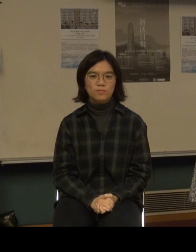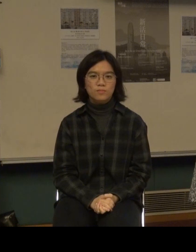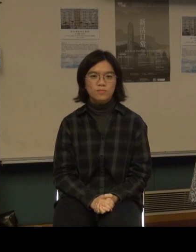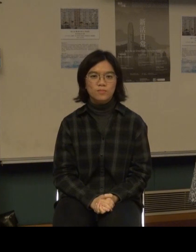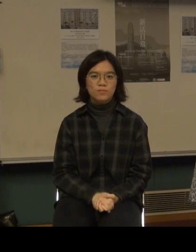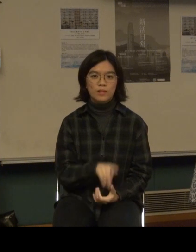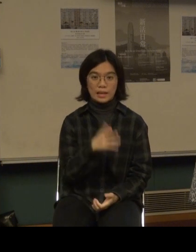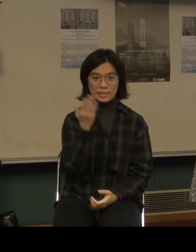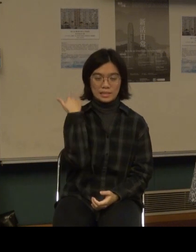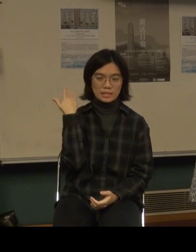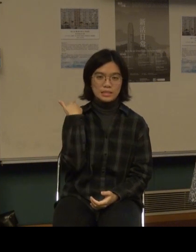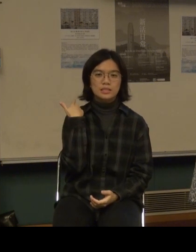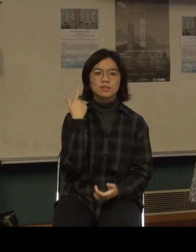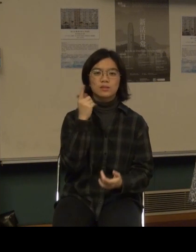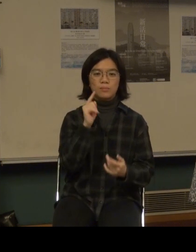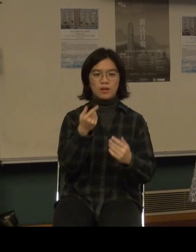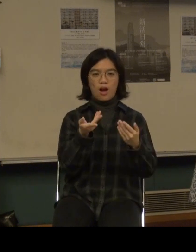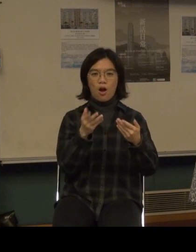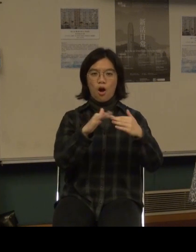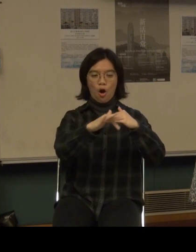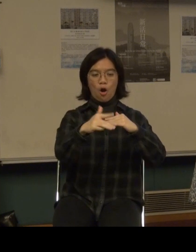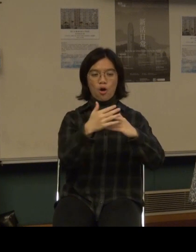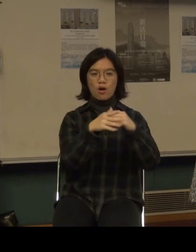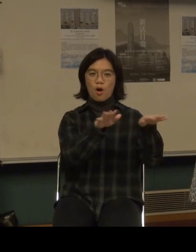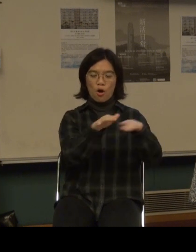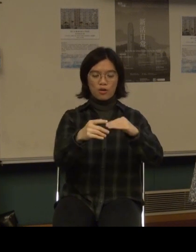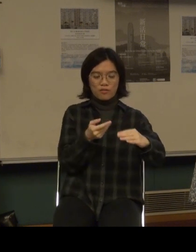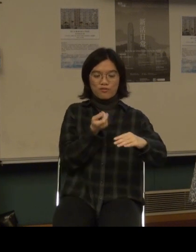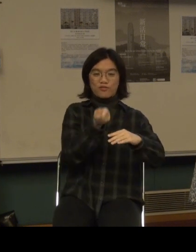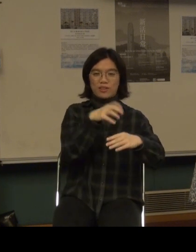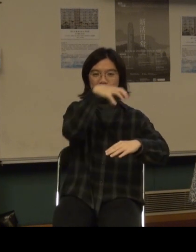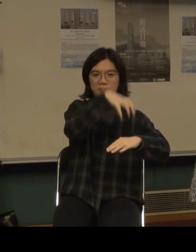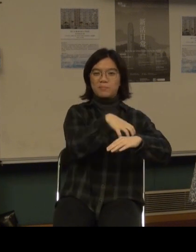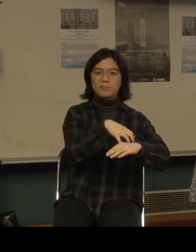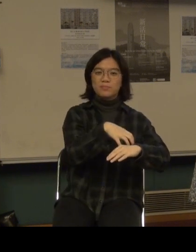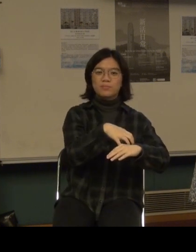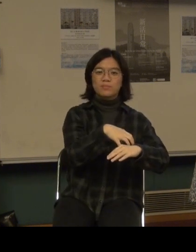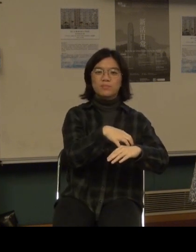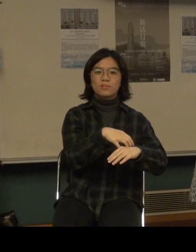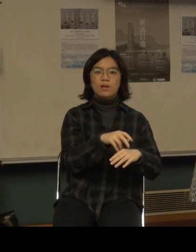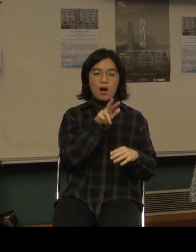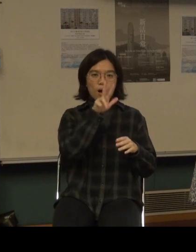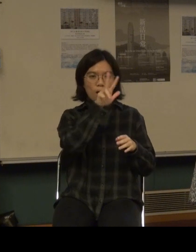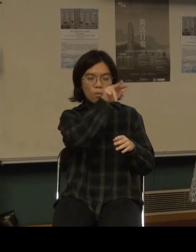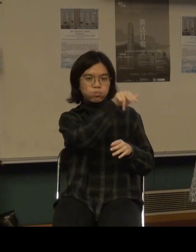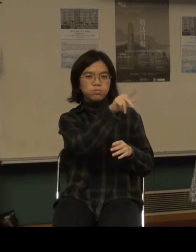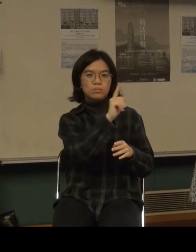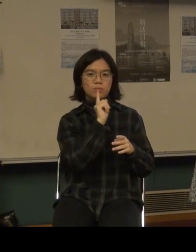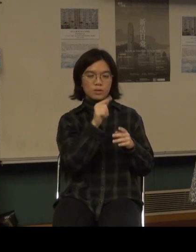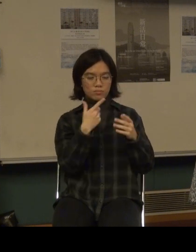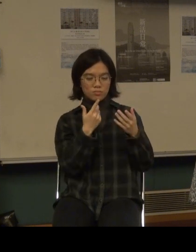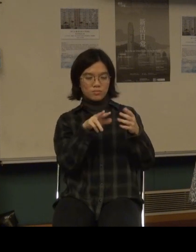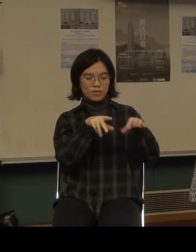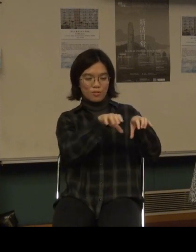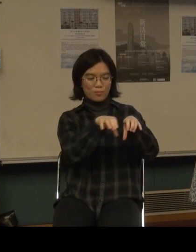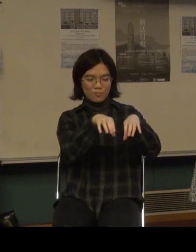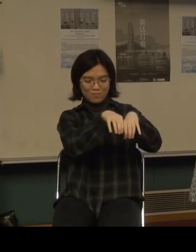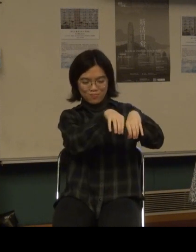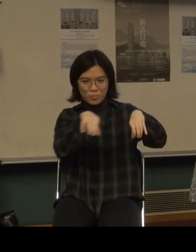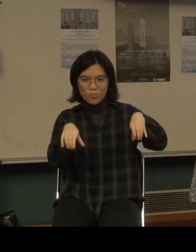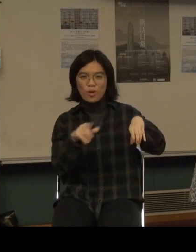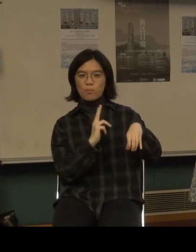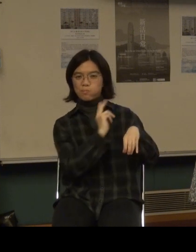以前咧就係海皮啦，即係未填海之前，佢其實個位置就係海皮。咁你見到好清楚喺個立面度見到嗰個模組，個 module 嚇，個模組